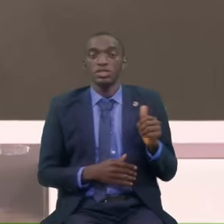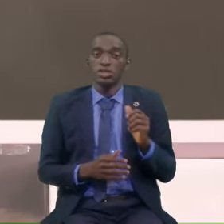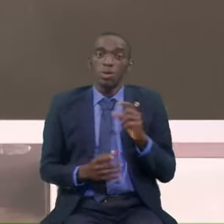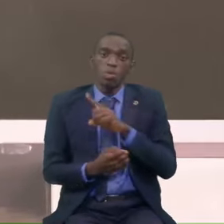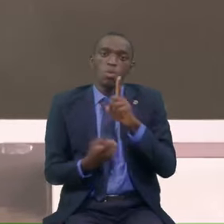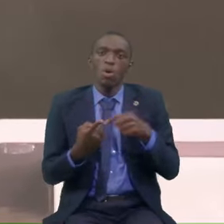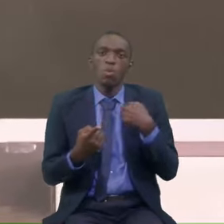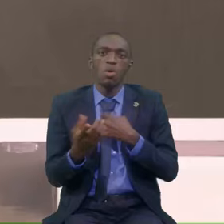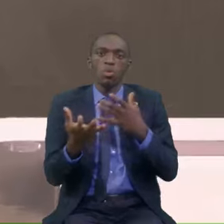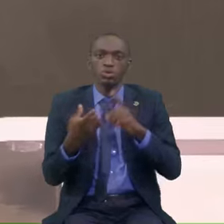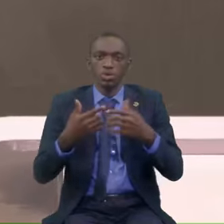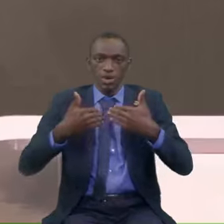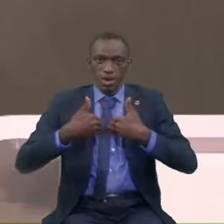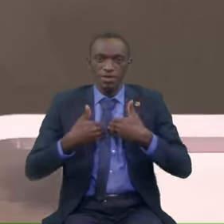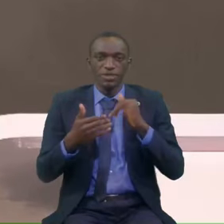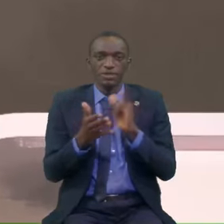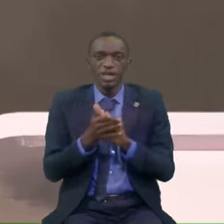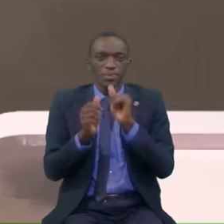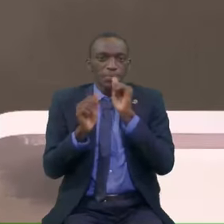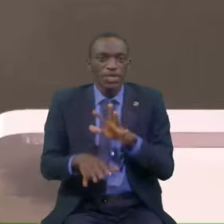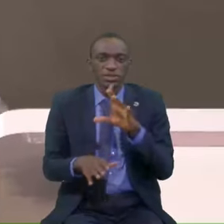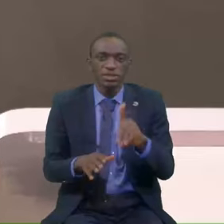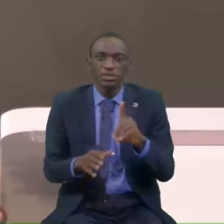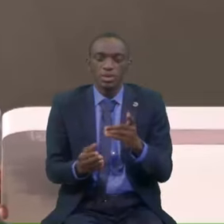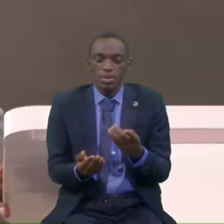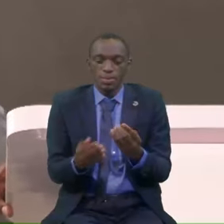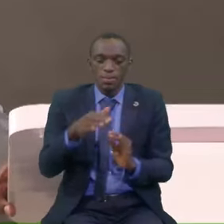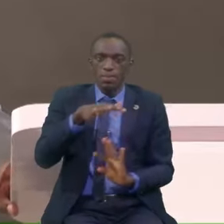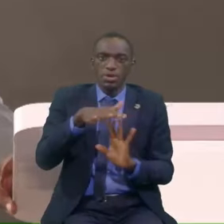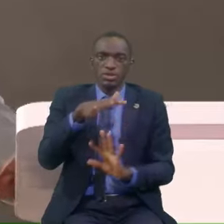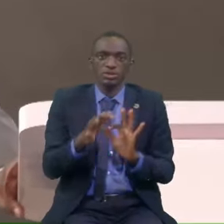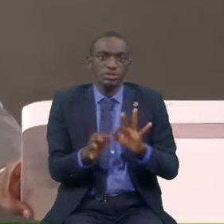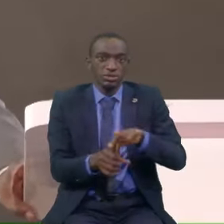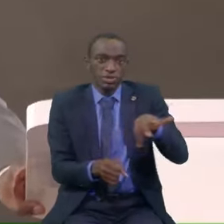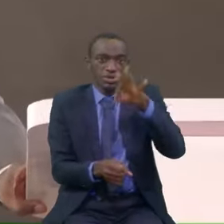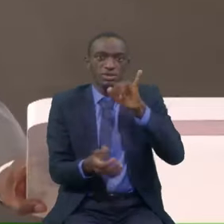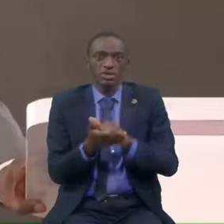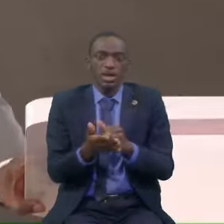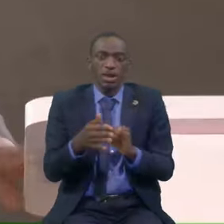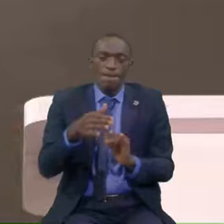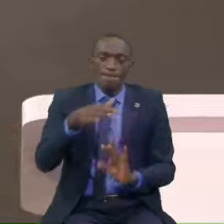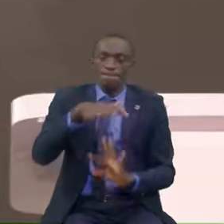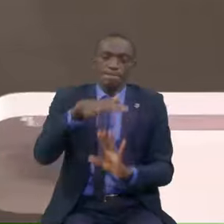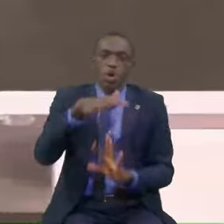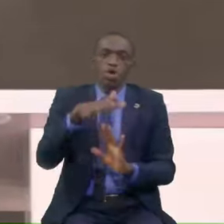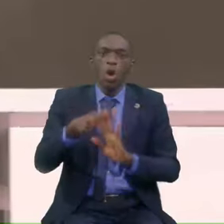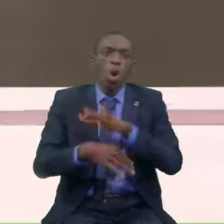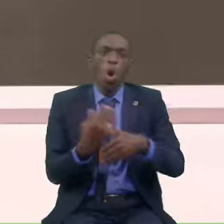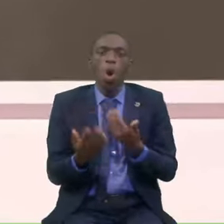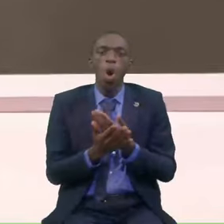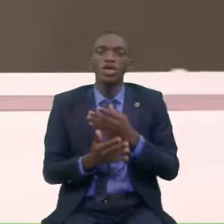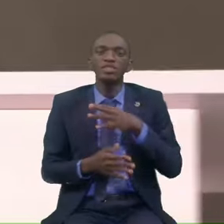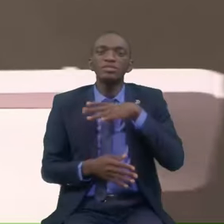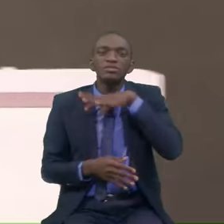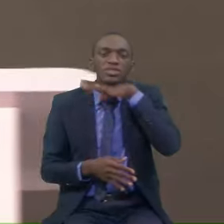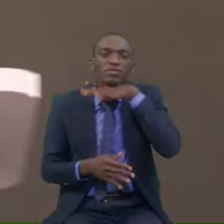Si nous voulons avoir cet esprit béni, cet esprit qui brûle toute paille de nos vies,